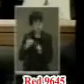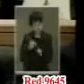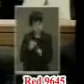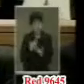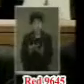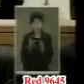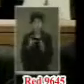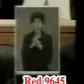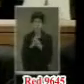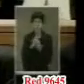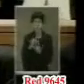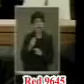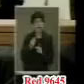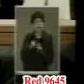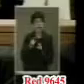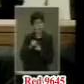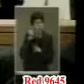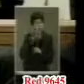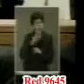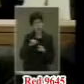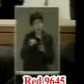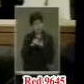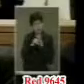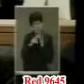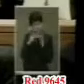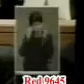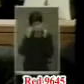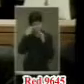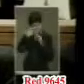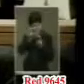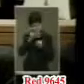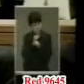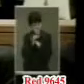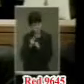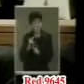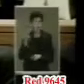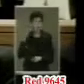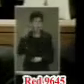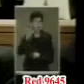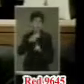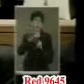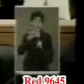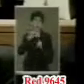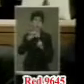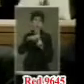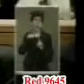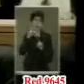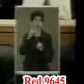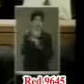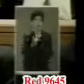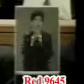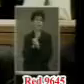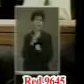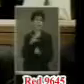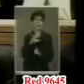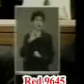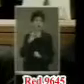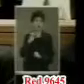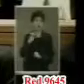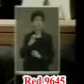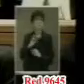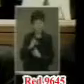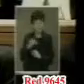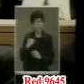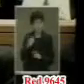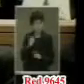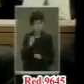งกรณีที่หน้าบ้านสีเสาเทเวศที่ผมต้องยกตัวอย่างก็คือว่าวันที่22กรกฎาคมปี2550นั้น